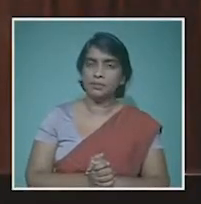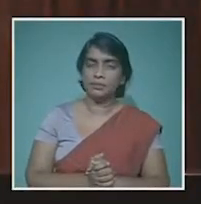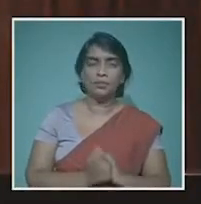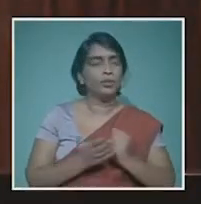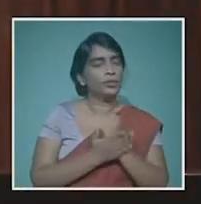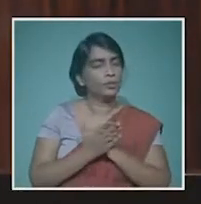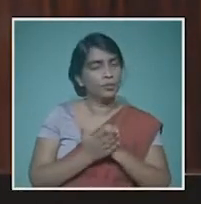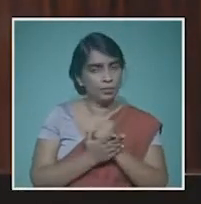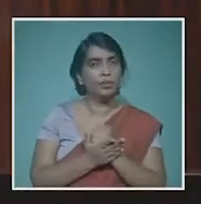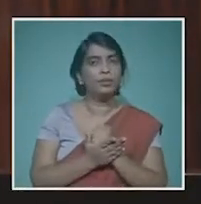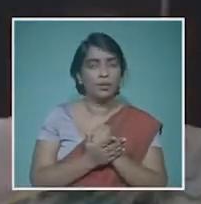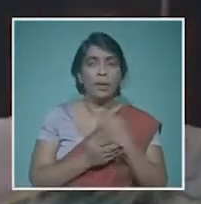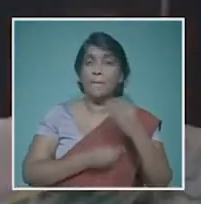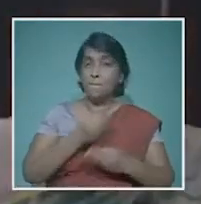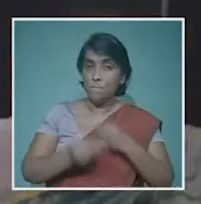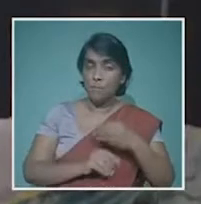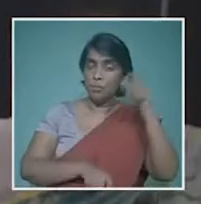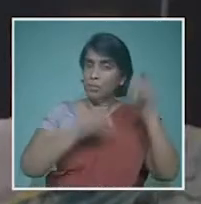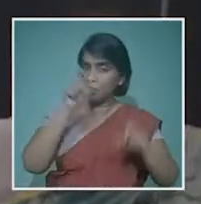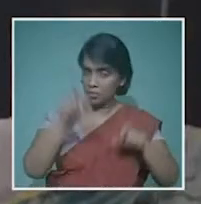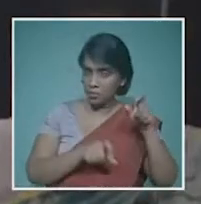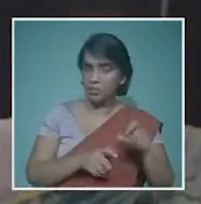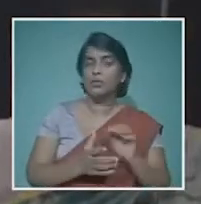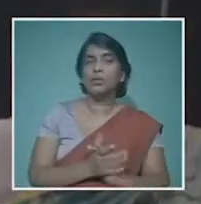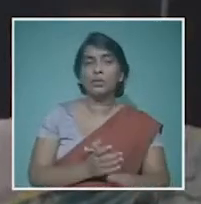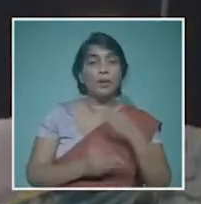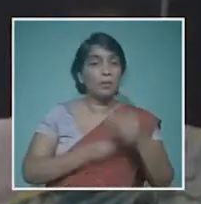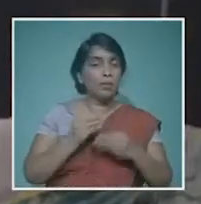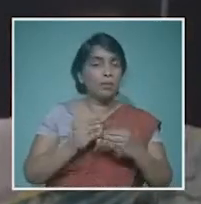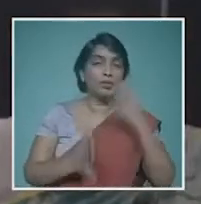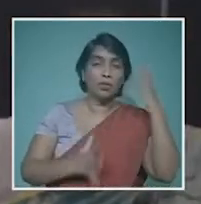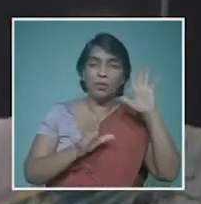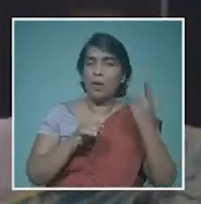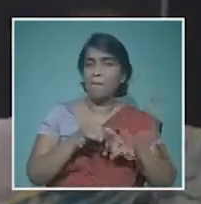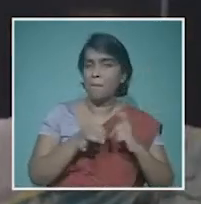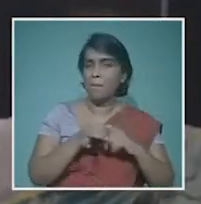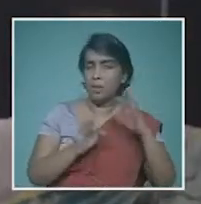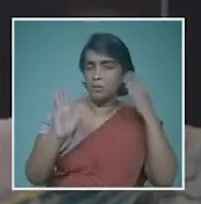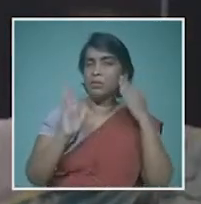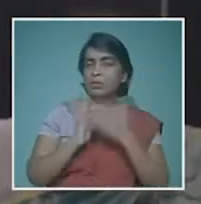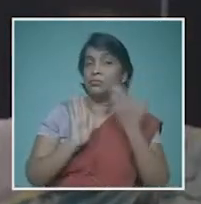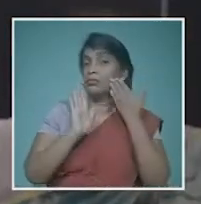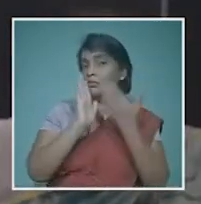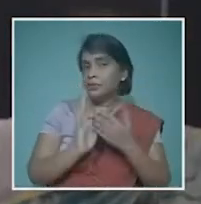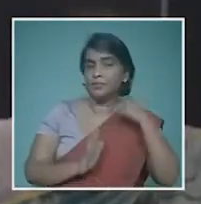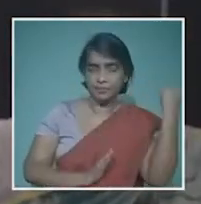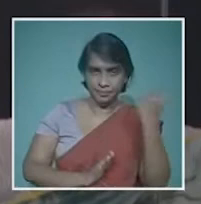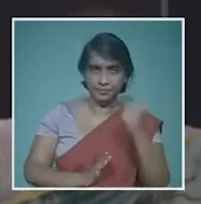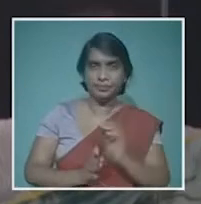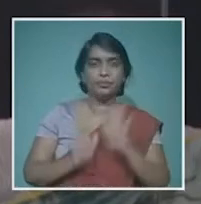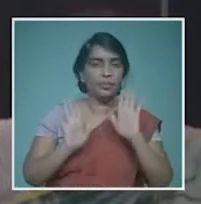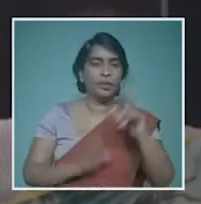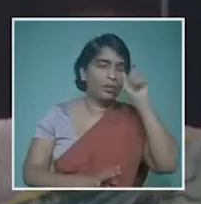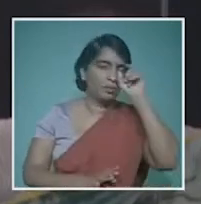සියලුම ව්‍යාපාරිකයන් ව්‍යාපාර ලෝකයේ තියෙන ප්‍රශ්න පිළිබඳ ඉදිරිපත් කරන කතාව. දැන්